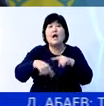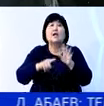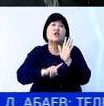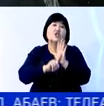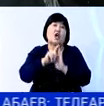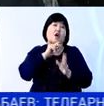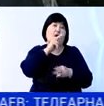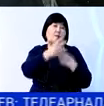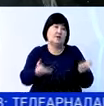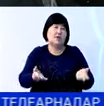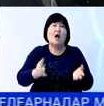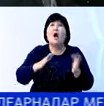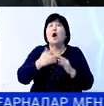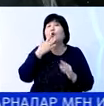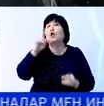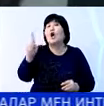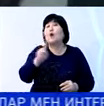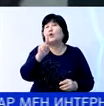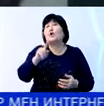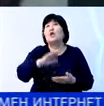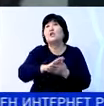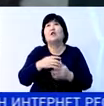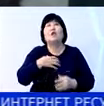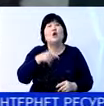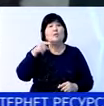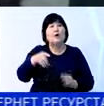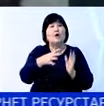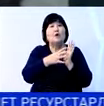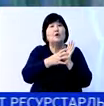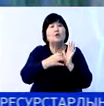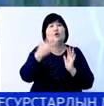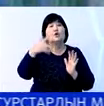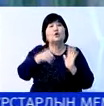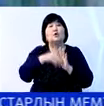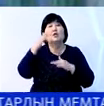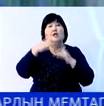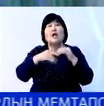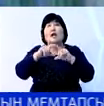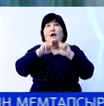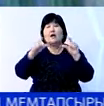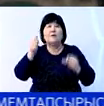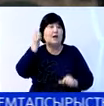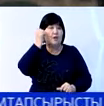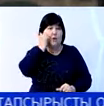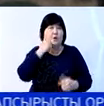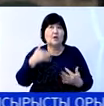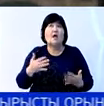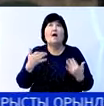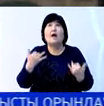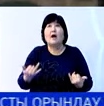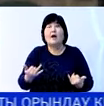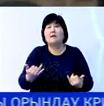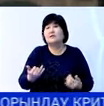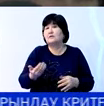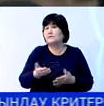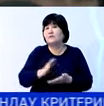қарай. Аудандағы мұражайдың жайы да өзекті. 1957 жылы салынған ғимараттың тоз-тозы шыққан. Қазіргі жағдайы